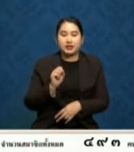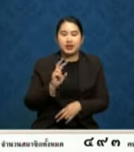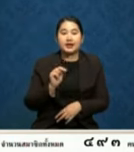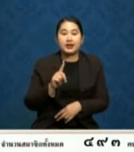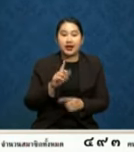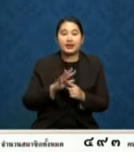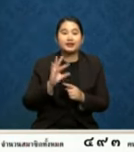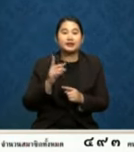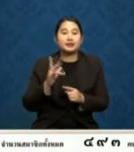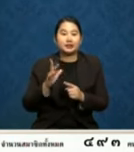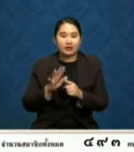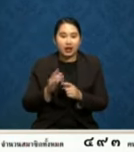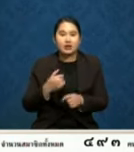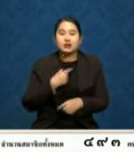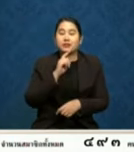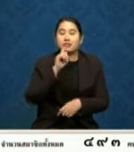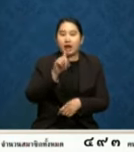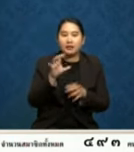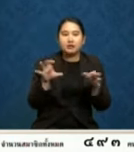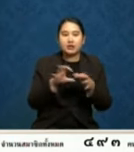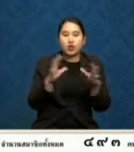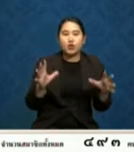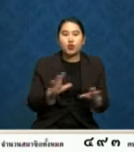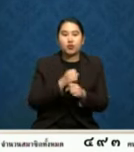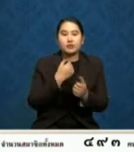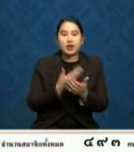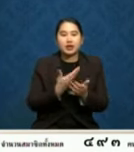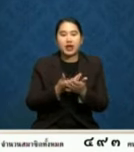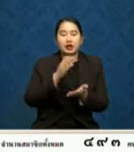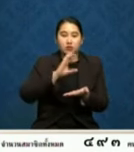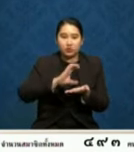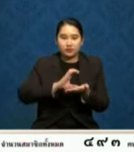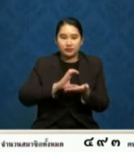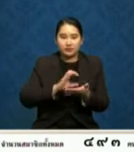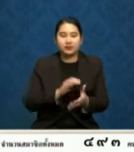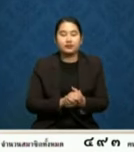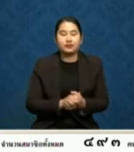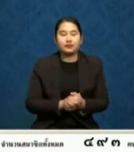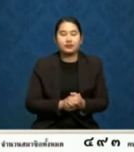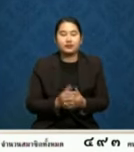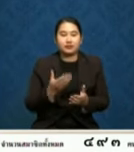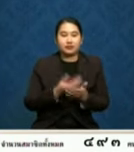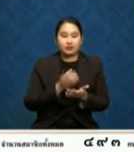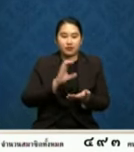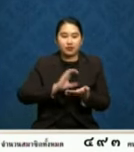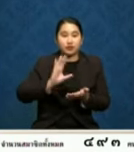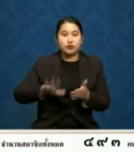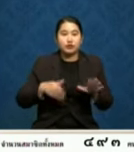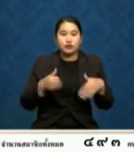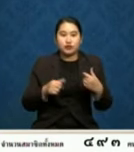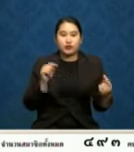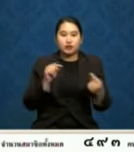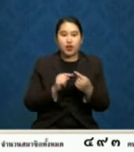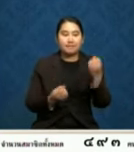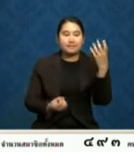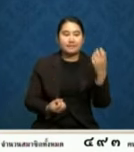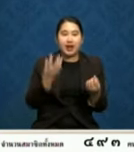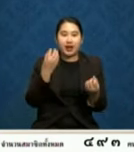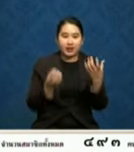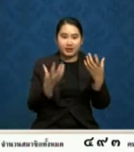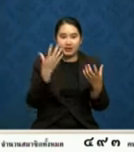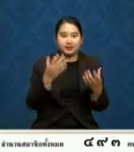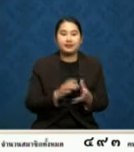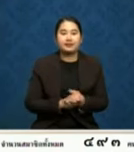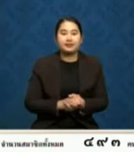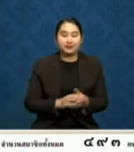ได้สอบถามถึงภาพรวมงบประมาณในการฟื้นฟูพื้นที่ป่า